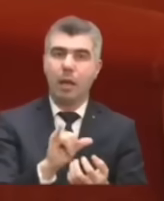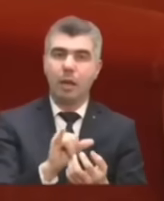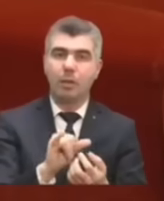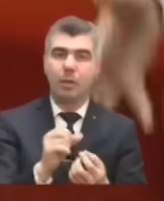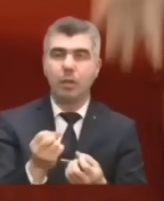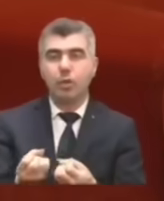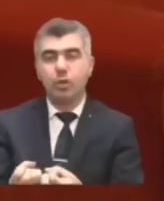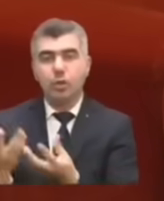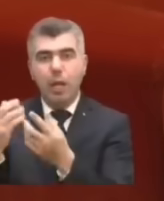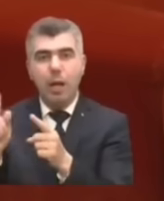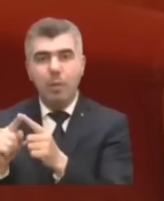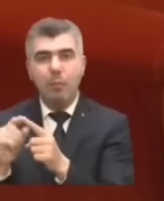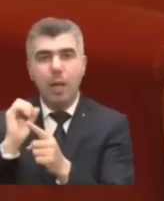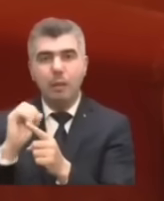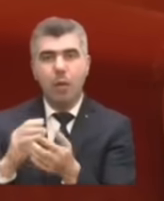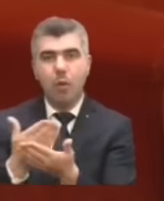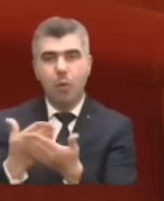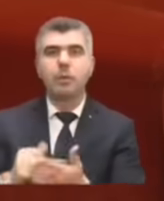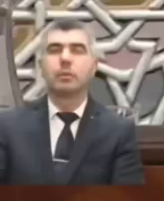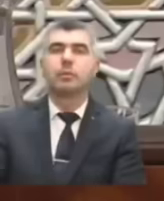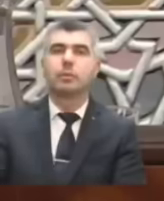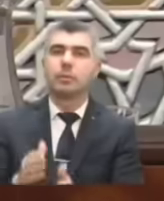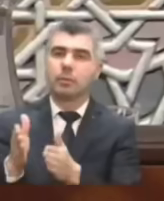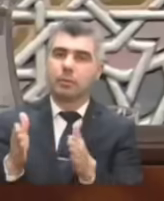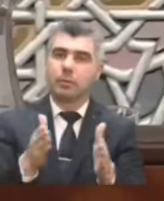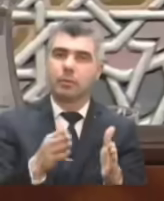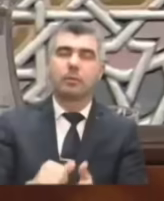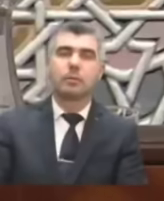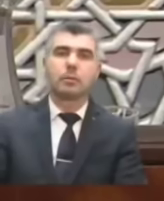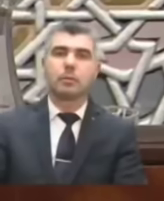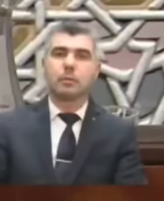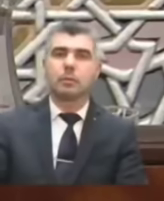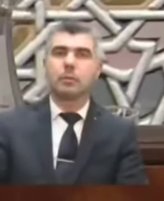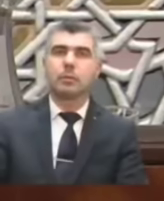ندخلوا المفسدين، وموجودة الجنة باش ندخلوا المسلمين. شكرا. السؤال